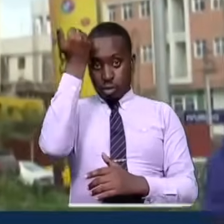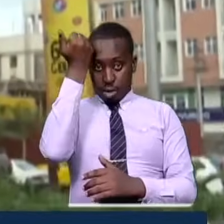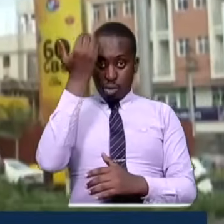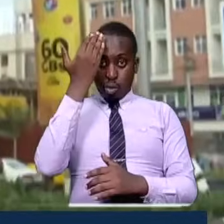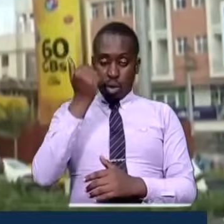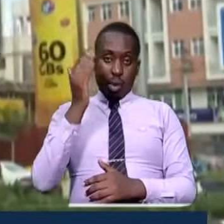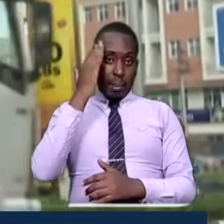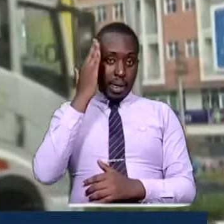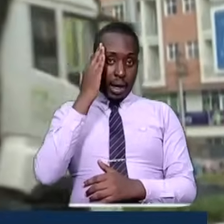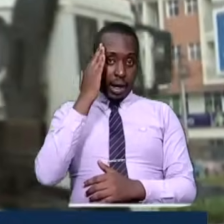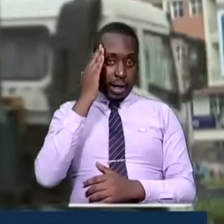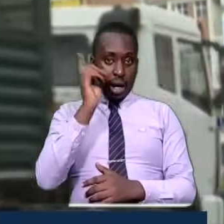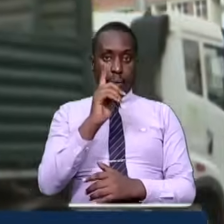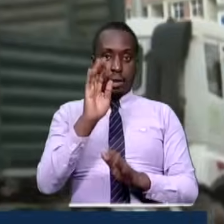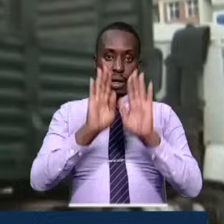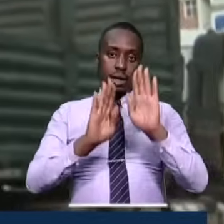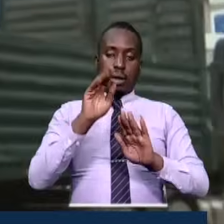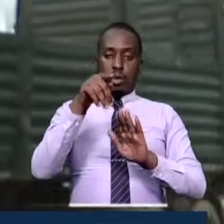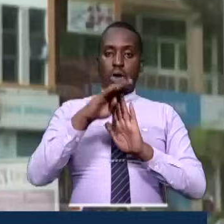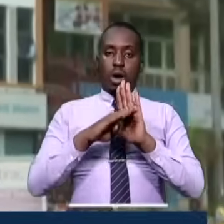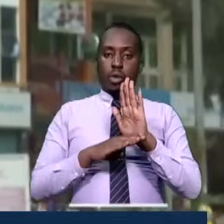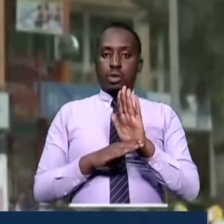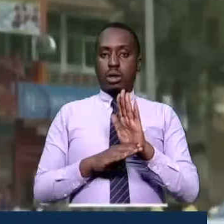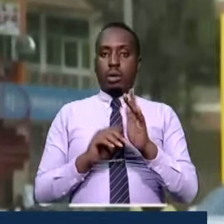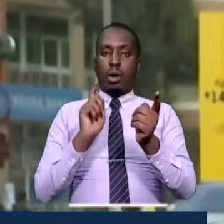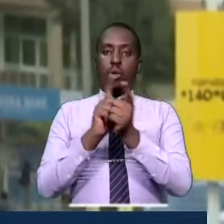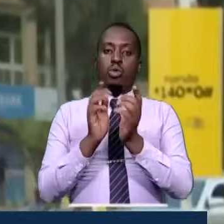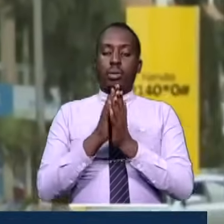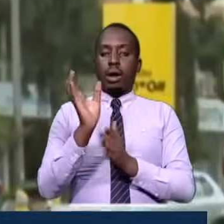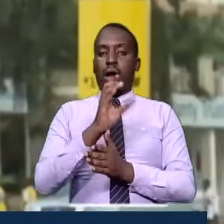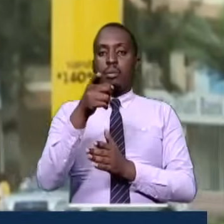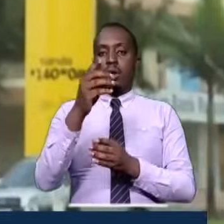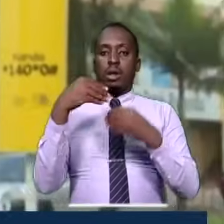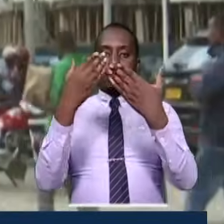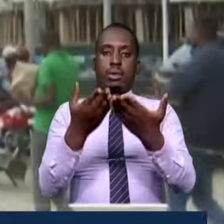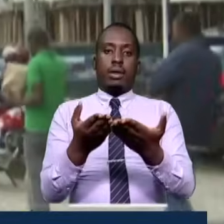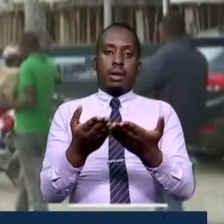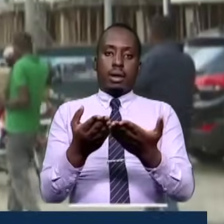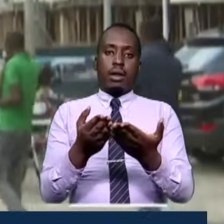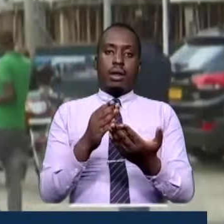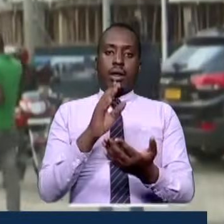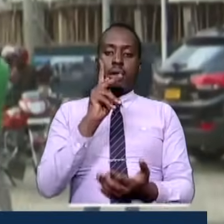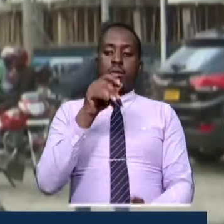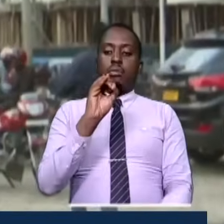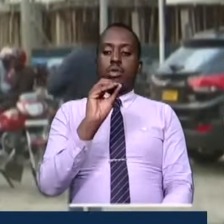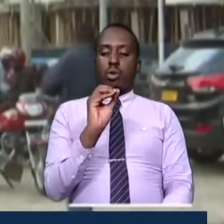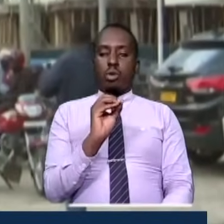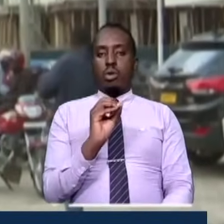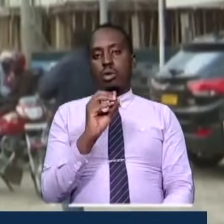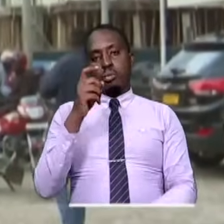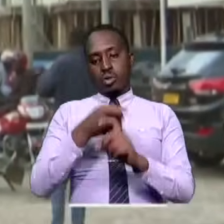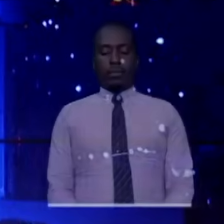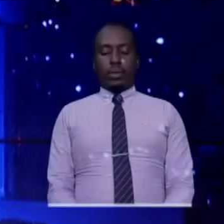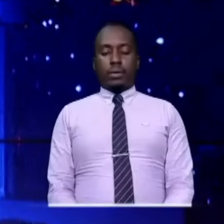ngo hamenyekane abataritabira iyo gahunda bahuzwe n'amasosiyete abutanga Mbarushimana Pio i